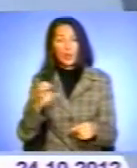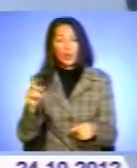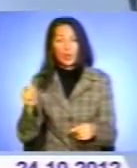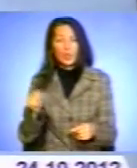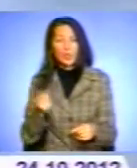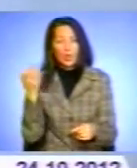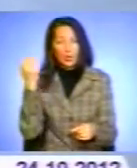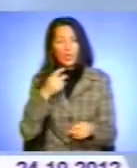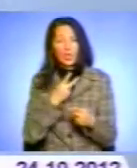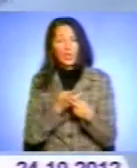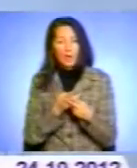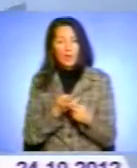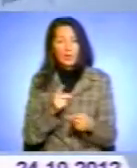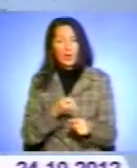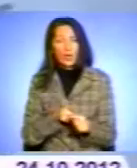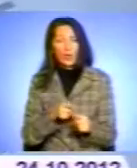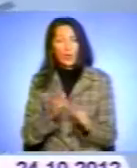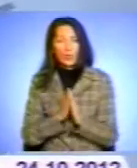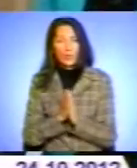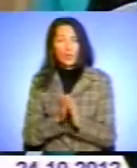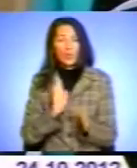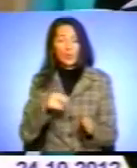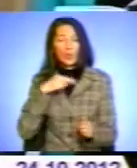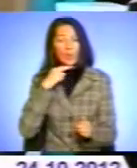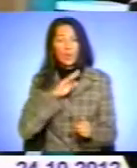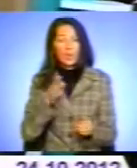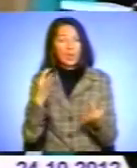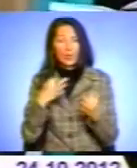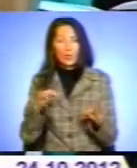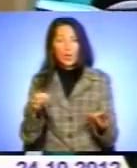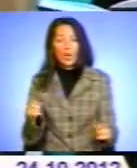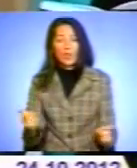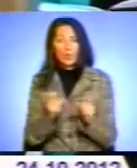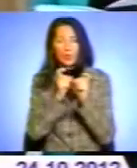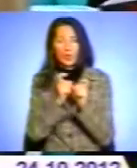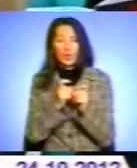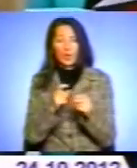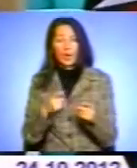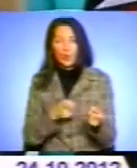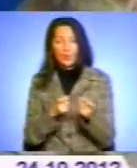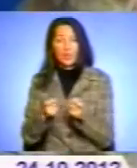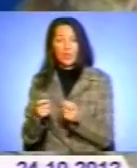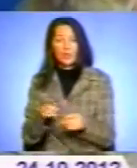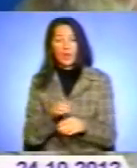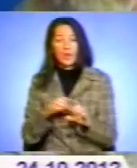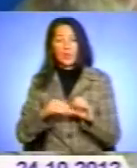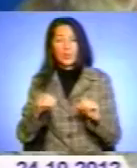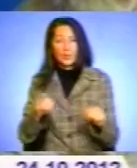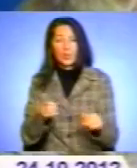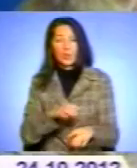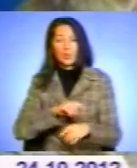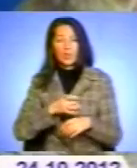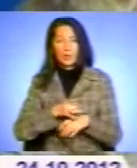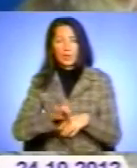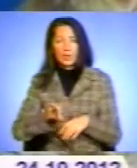фашизму, в якому закликають бути пильними та не допускати збройних конфліктів на землі, будь-якого насильства і жорстокості. З